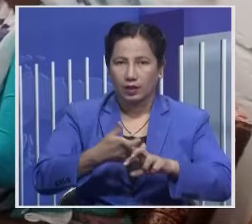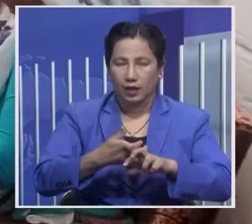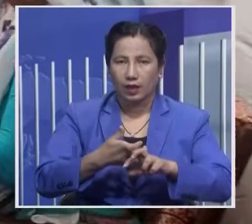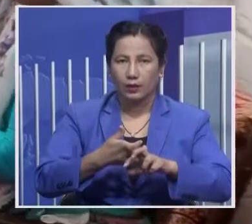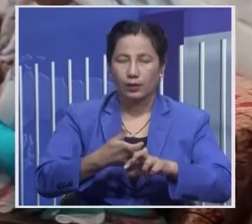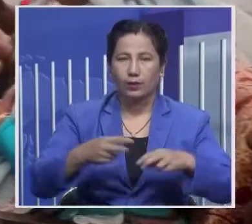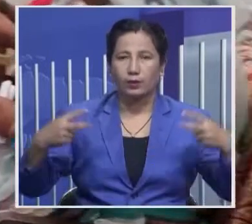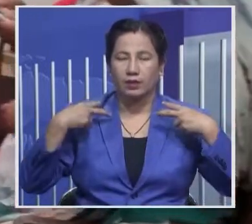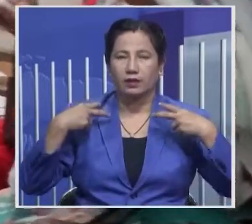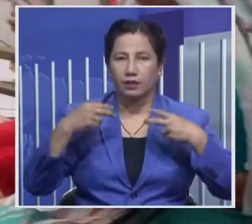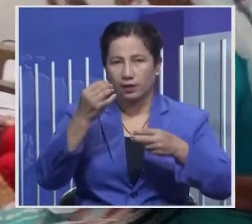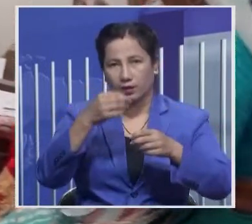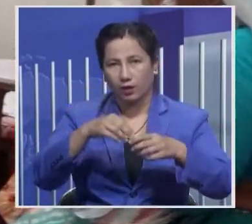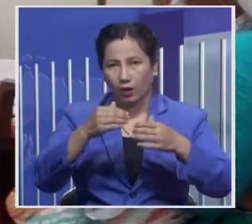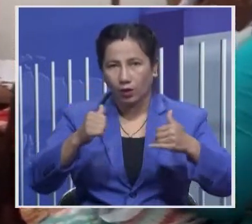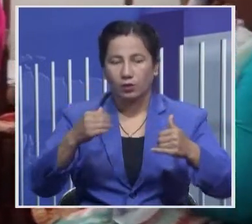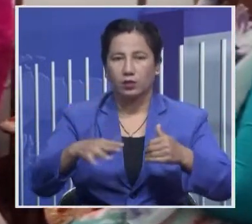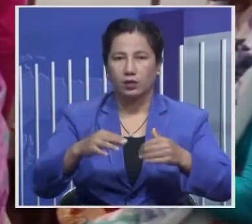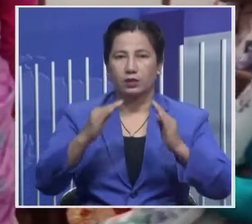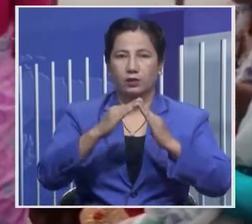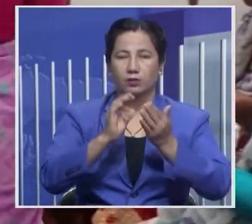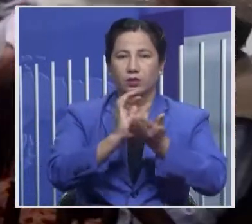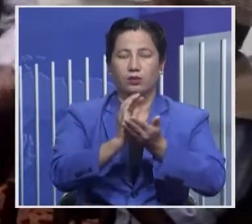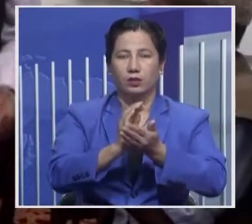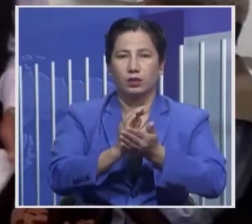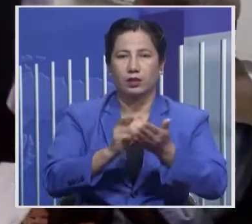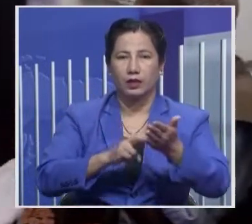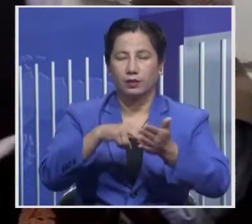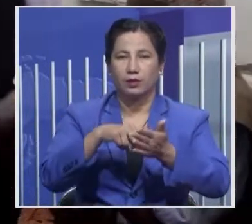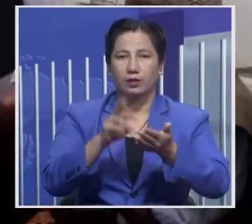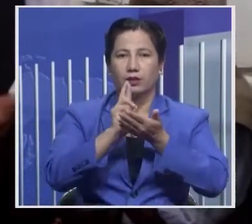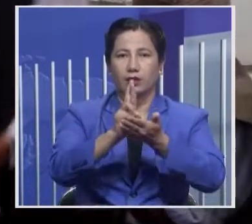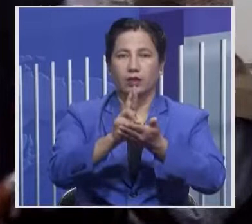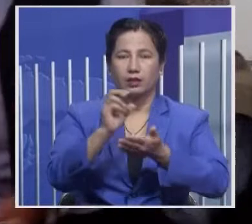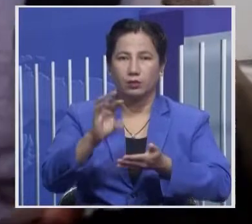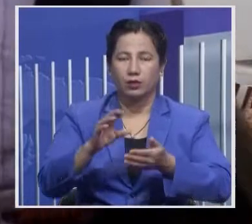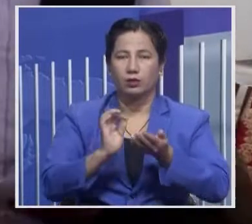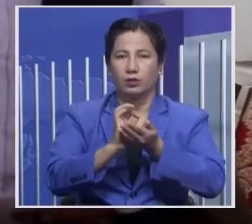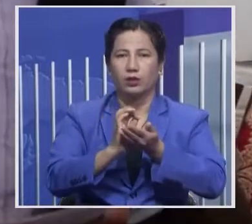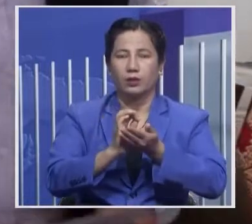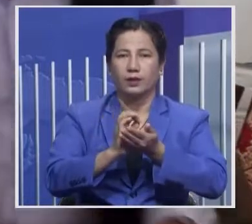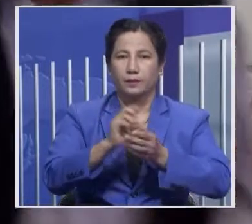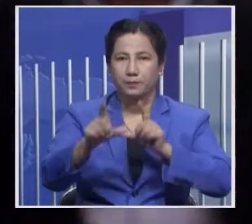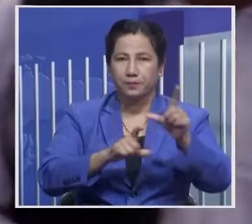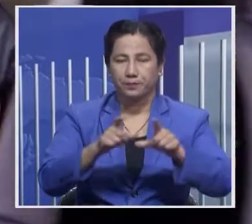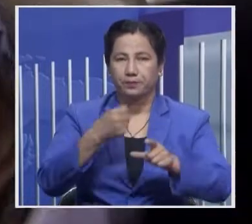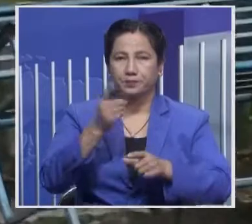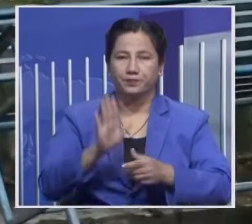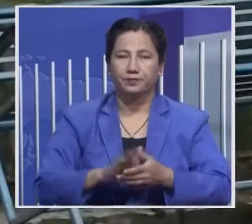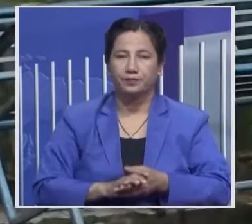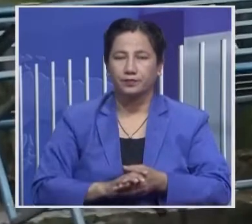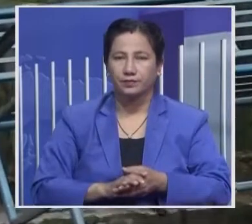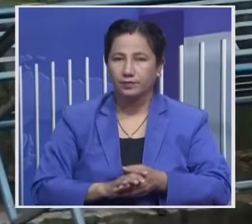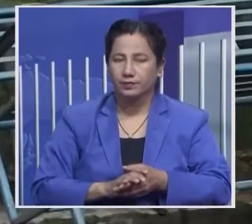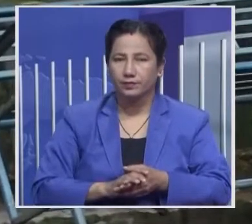खेप्नुपर्ने बाध्यता टरेको बताउँदै घुम्ती सेवाबाट आफूहरूलाई राहत प्रदान भएको सेवाग्राहीको भनाइ रहेको छ।